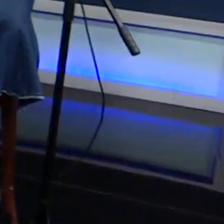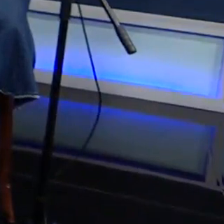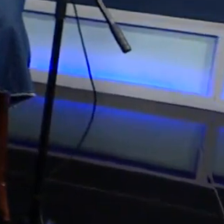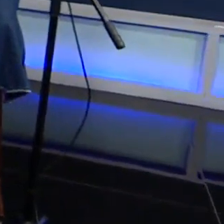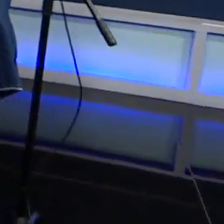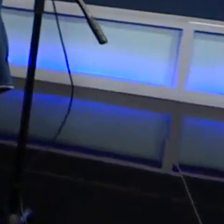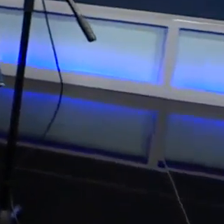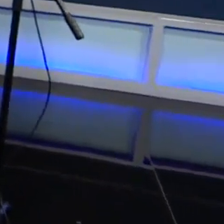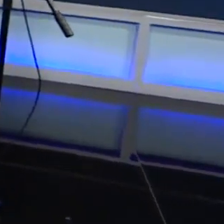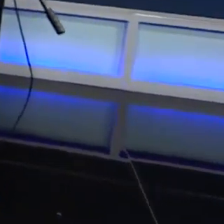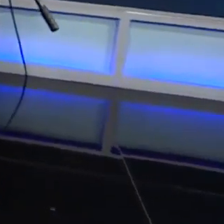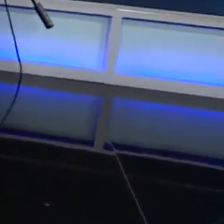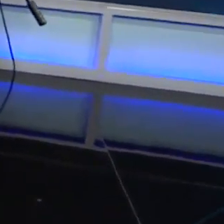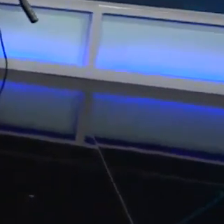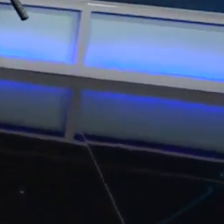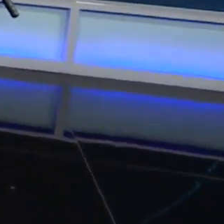Cette drôle de joie.